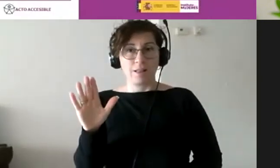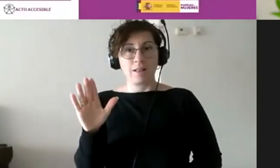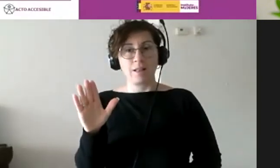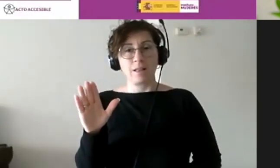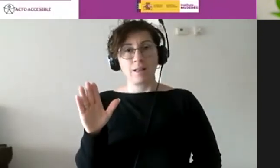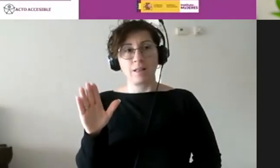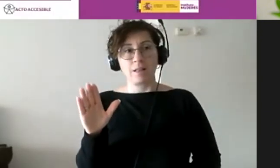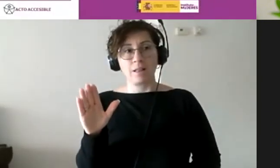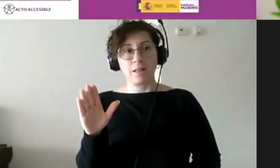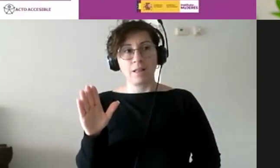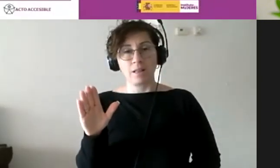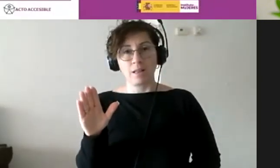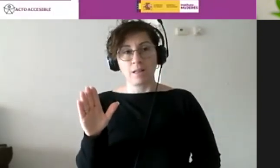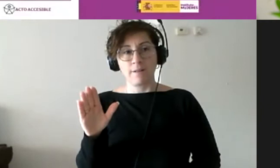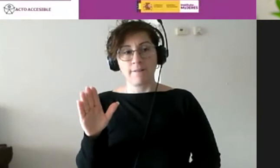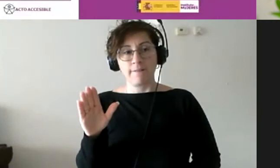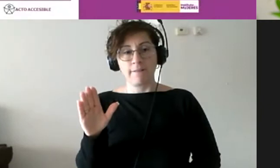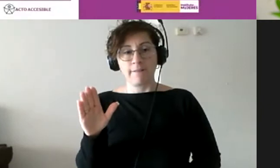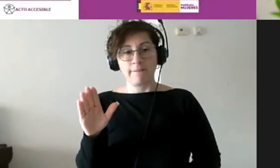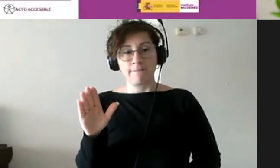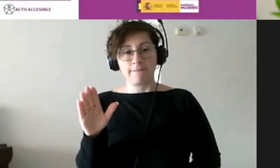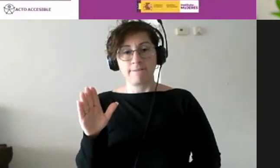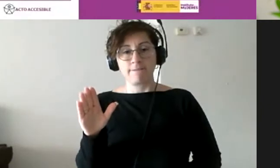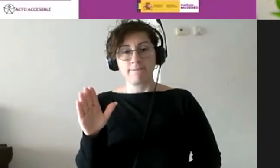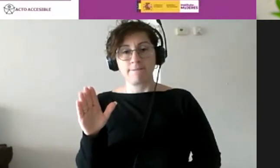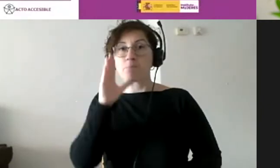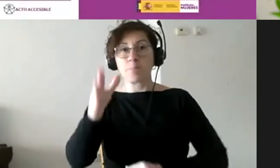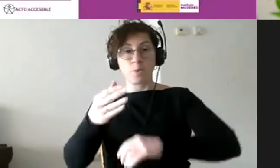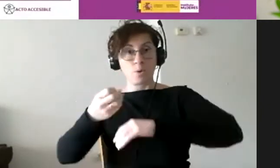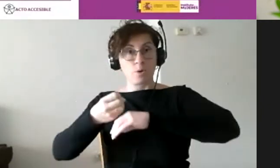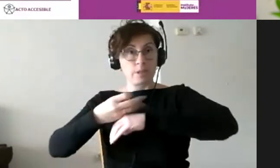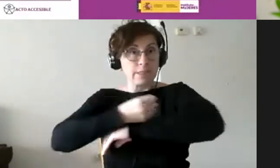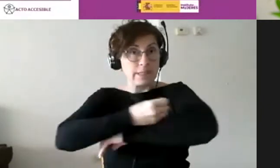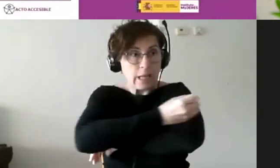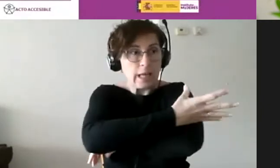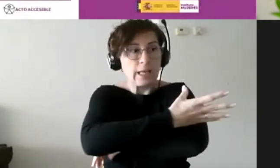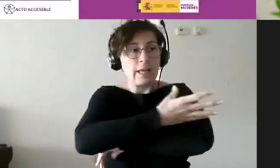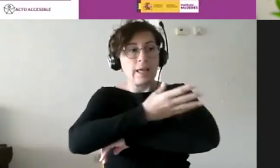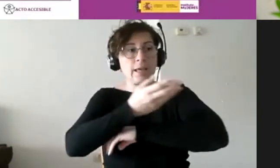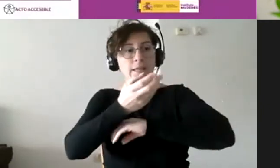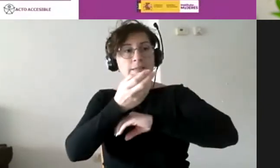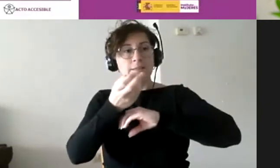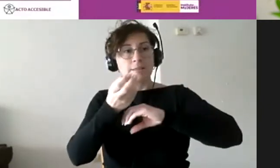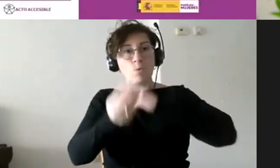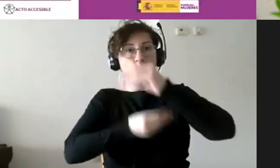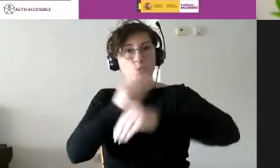to transport 300 to 400 people to safer areas. Прошу, Ангелина.